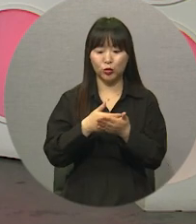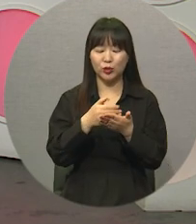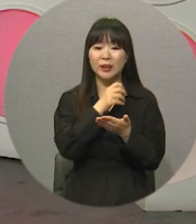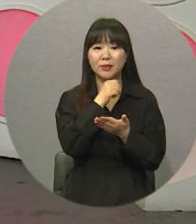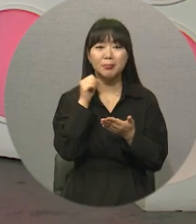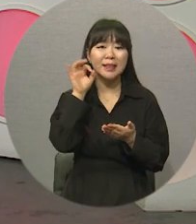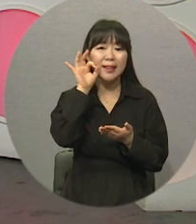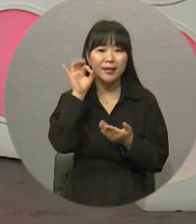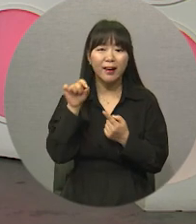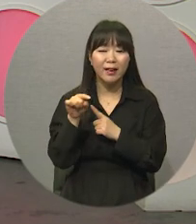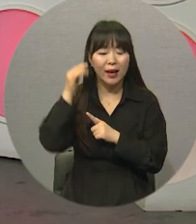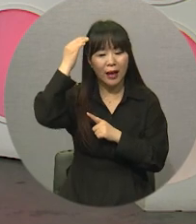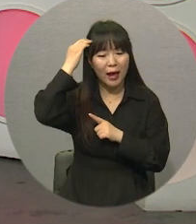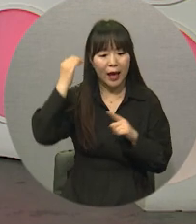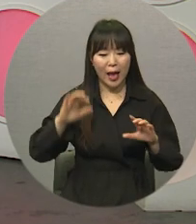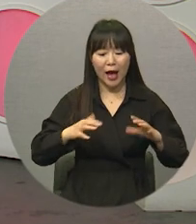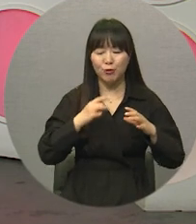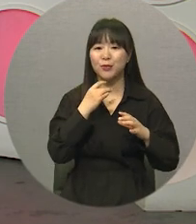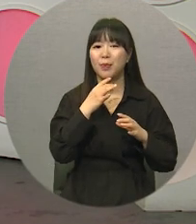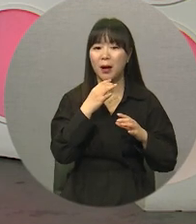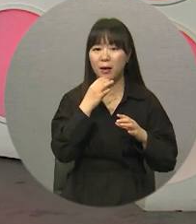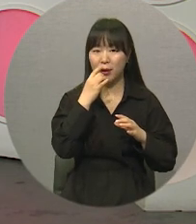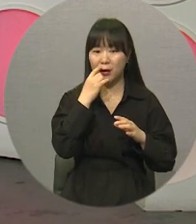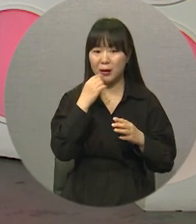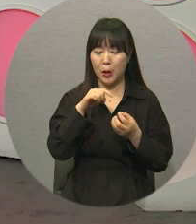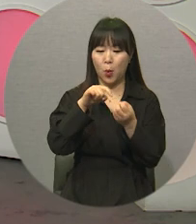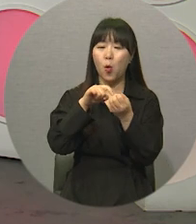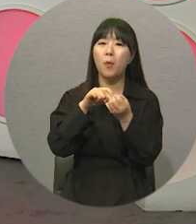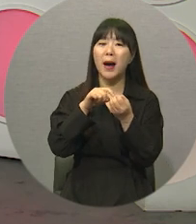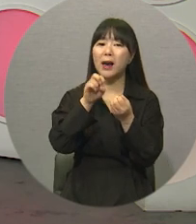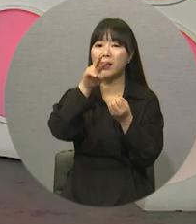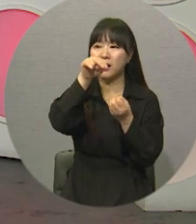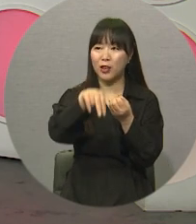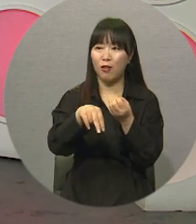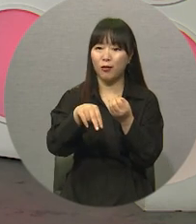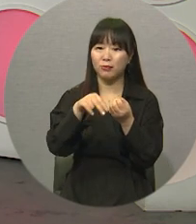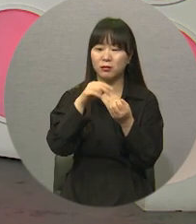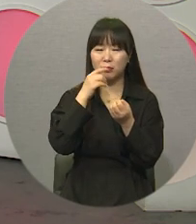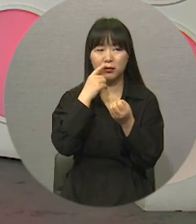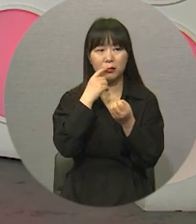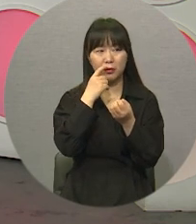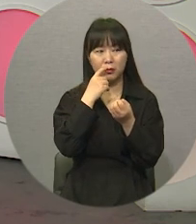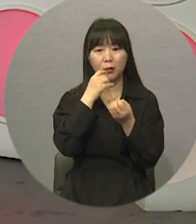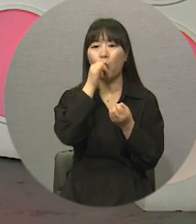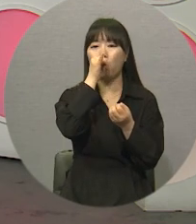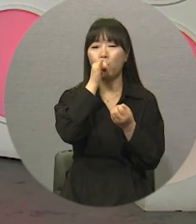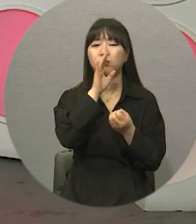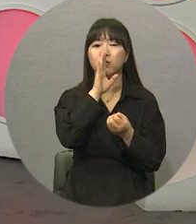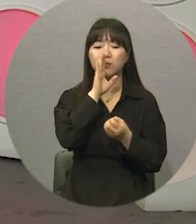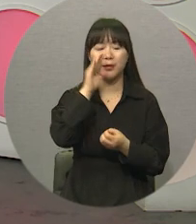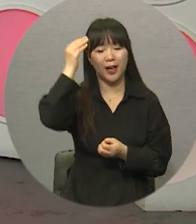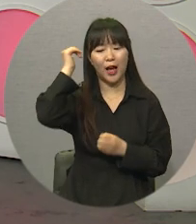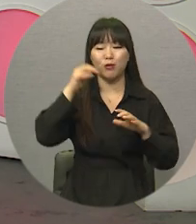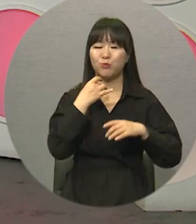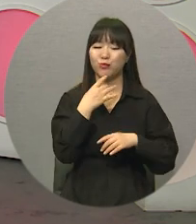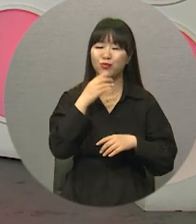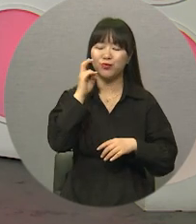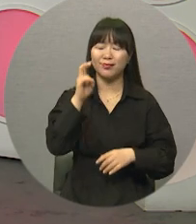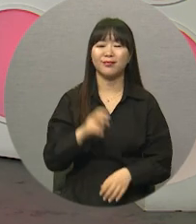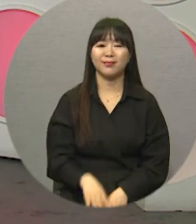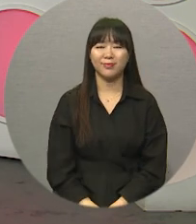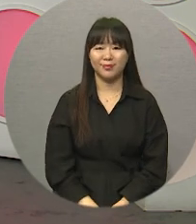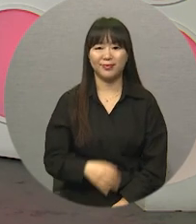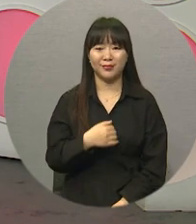맛 사탕은 한국에서만 호박엿 사탕. 아, 호박도 그럴 수도 있겠다. 그렇죠.